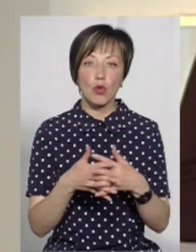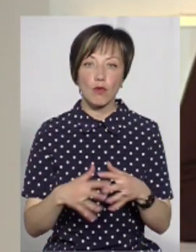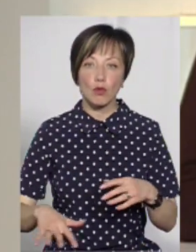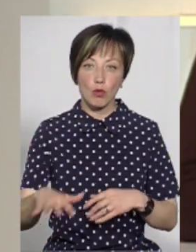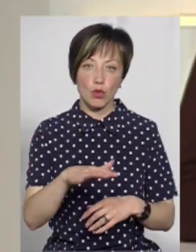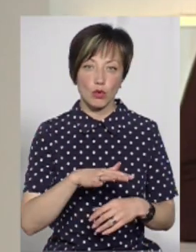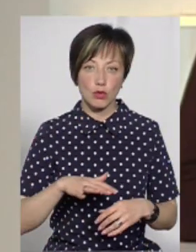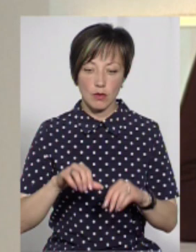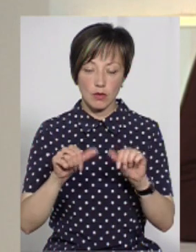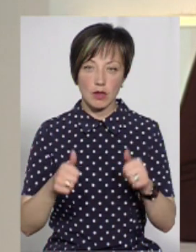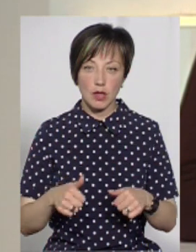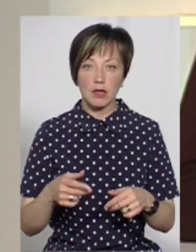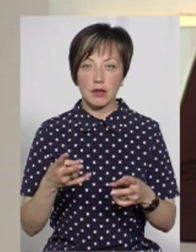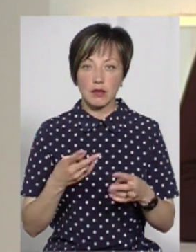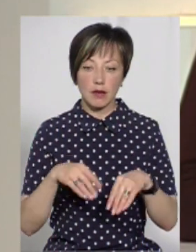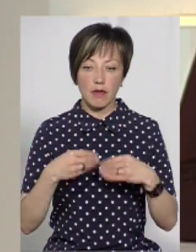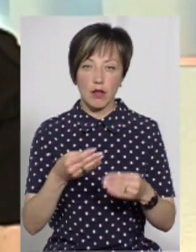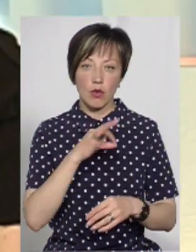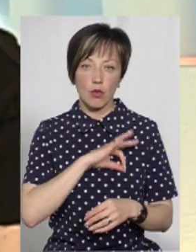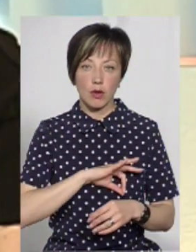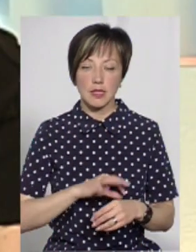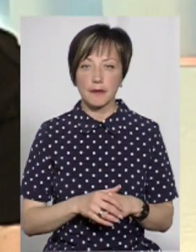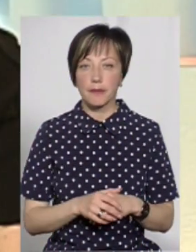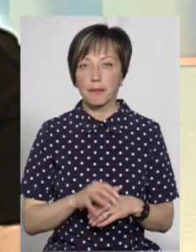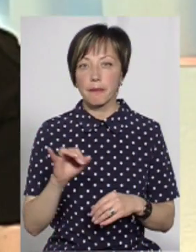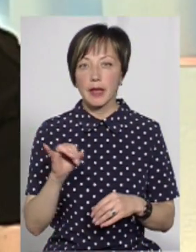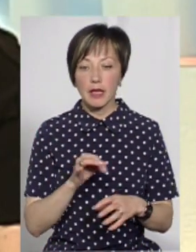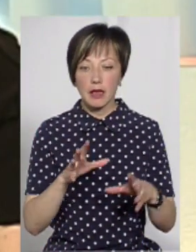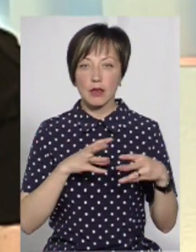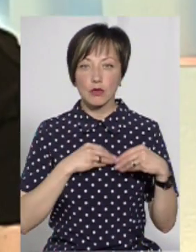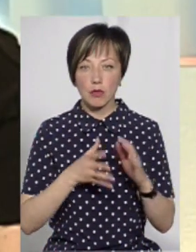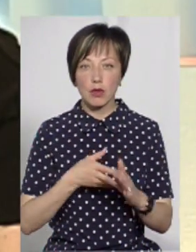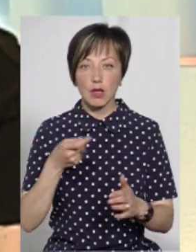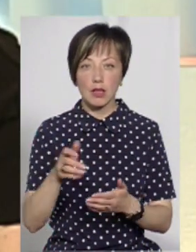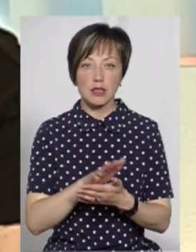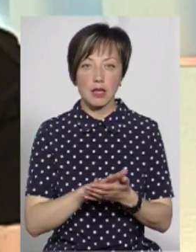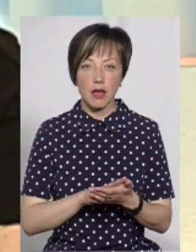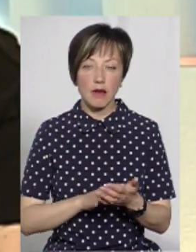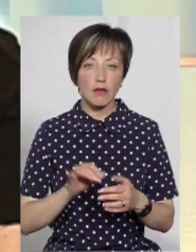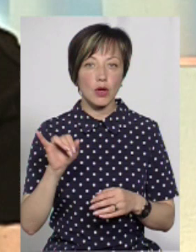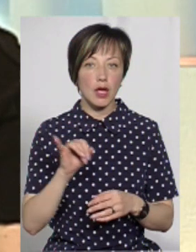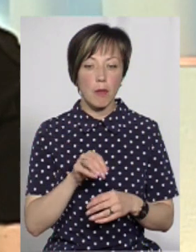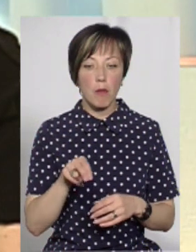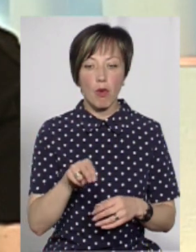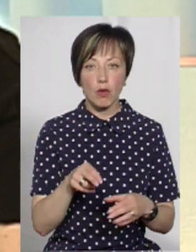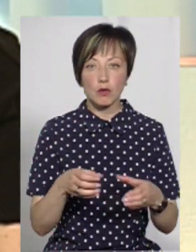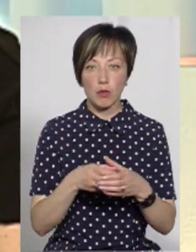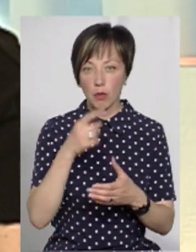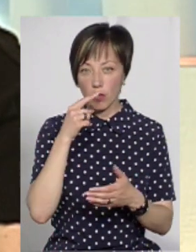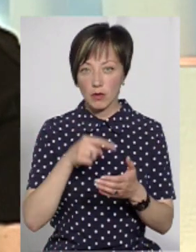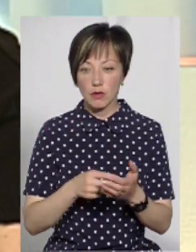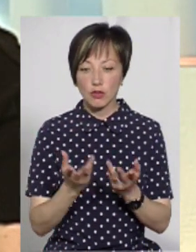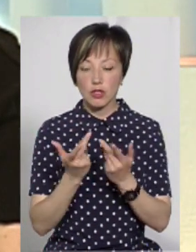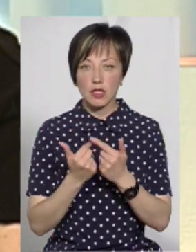інтегрованому форматі і приносило користь. І ми разом подали заявку, і Полонська громада